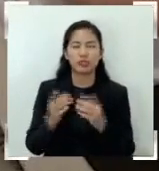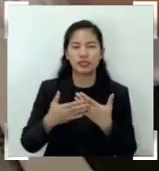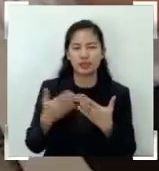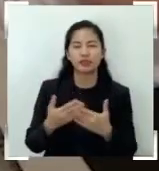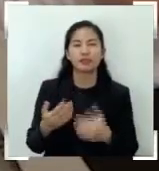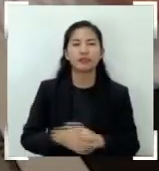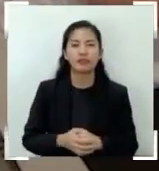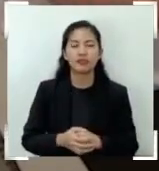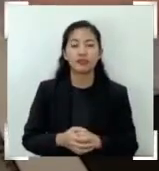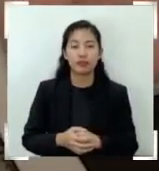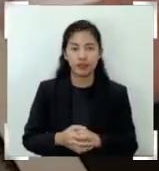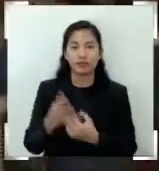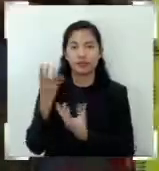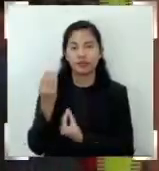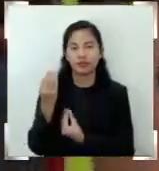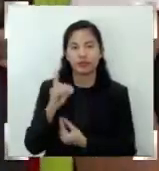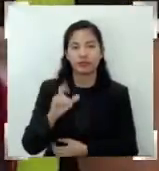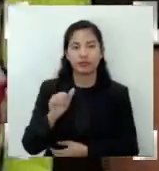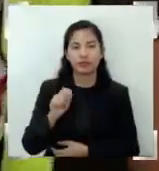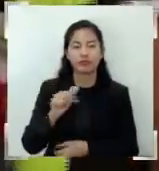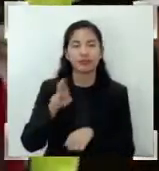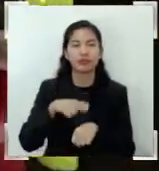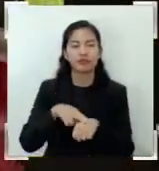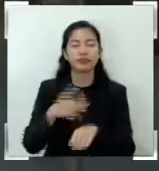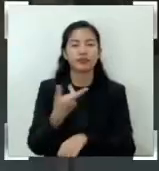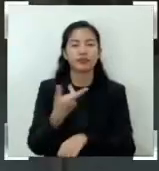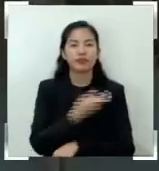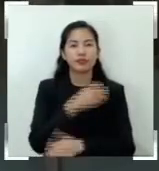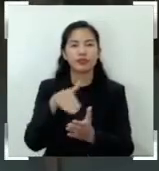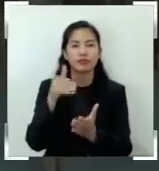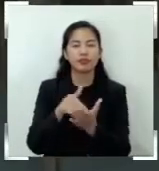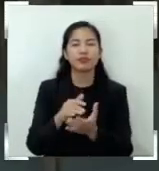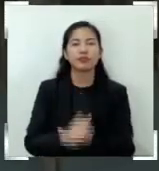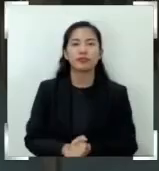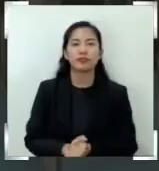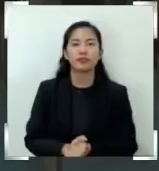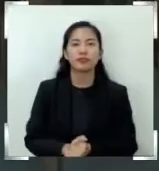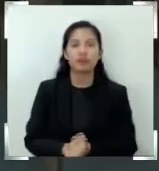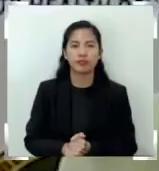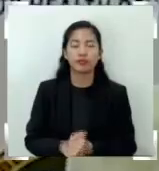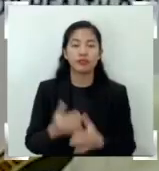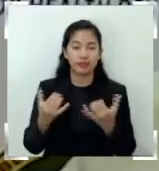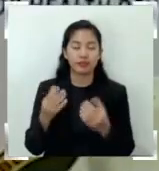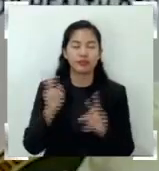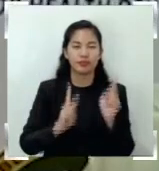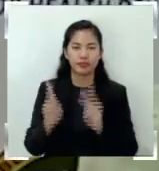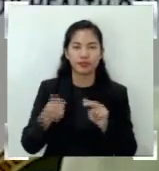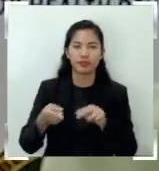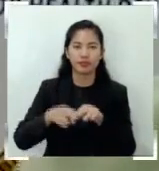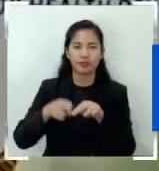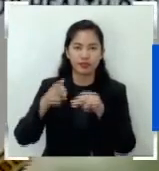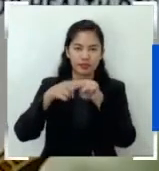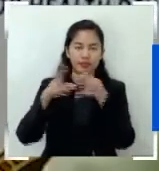datos ng National Vaccination Operation Center o NVOC, tumaas kamakailan ang bilang ng mga nagpapabakuna sa bansa. Iko-compare